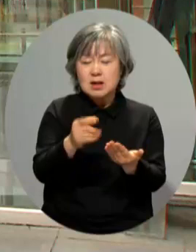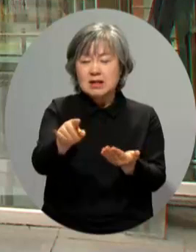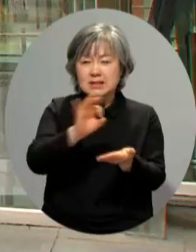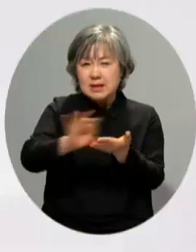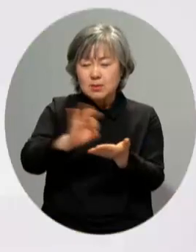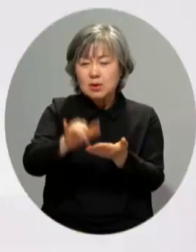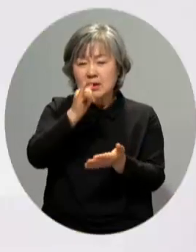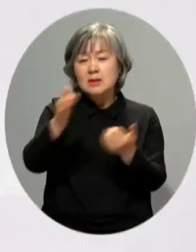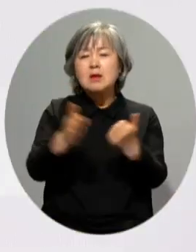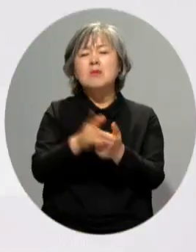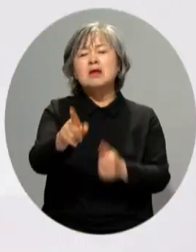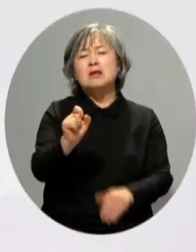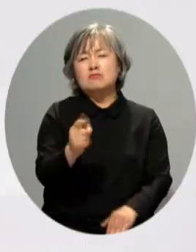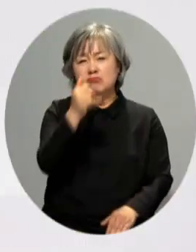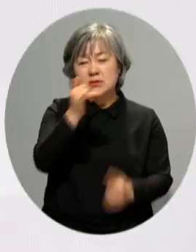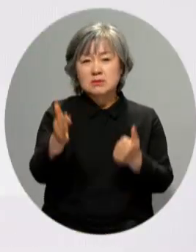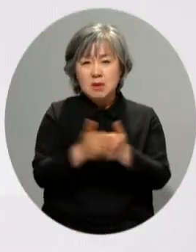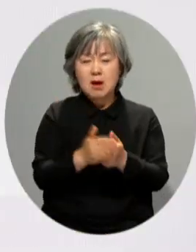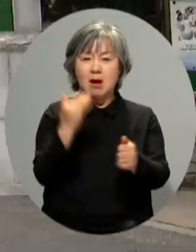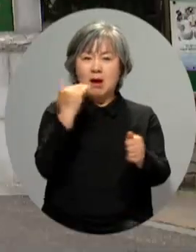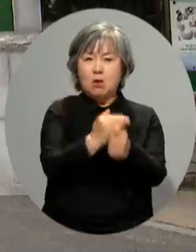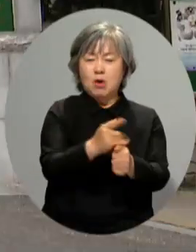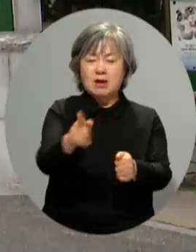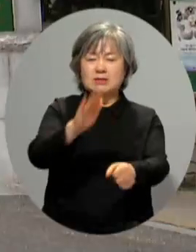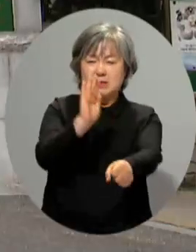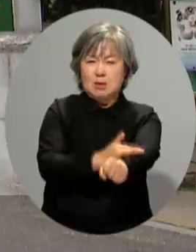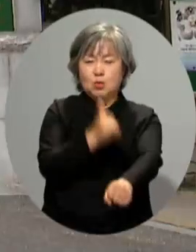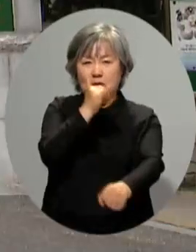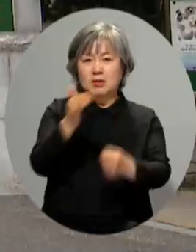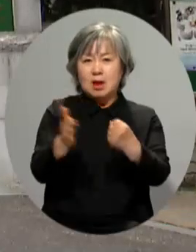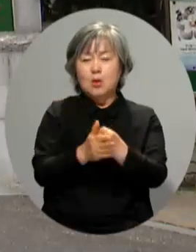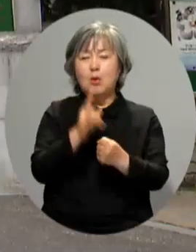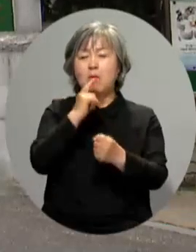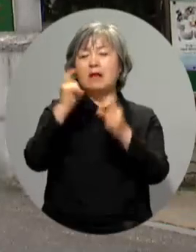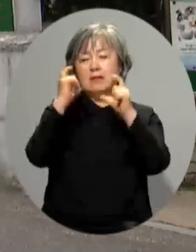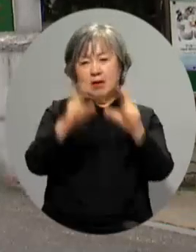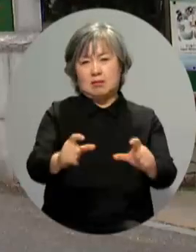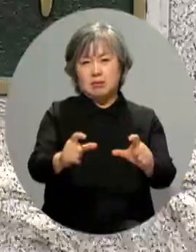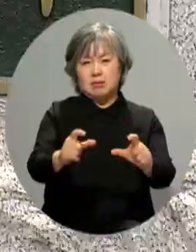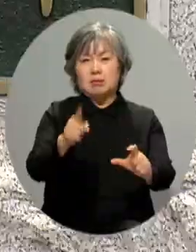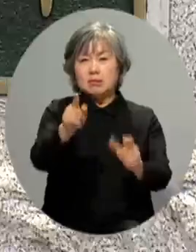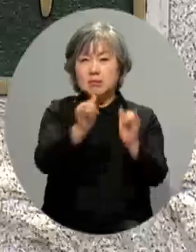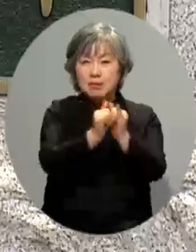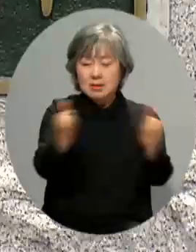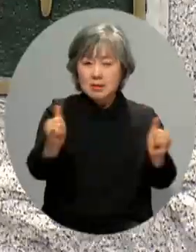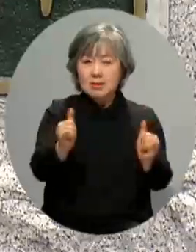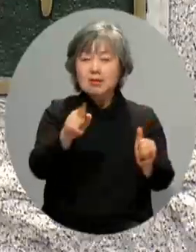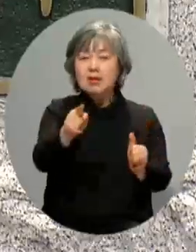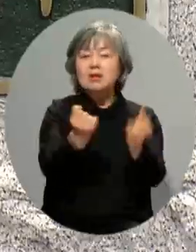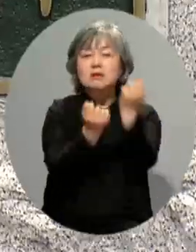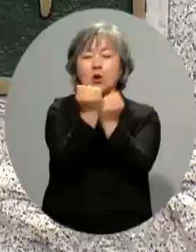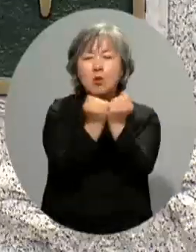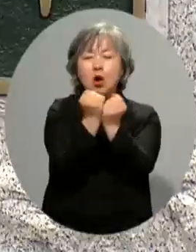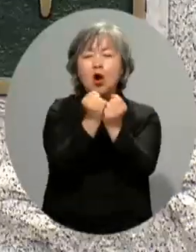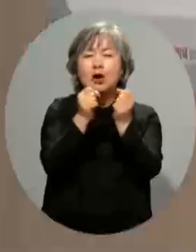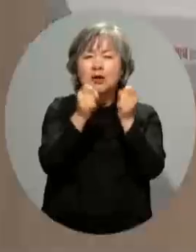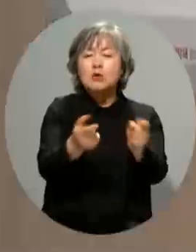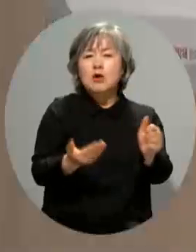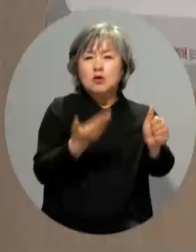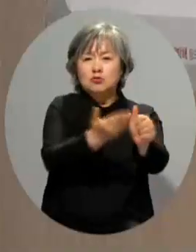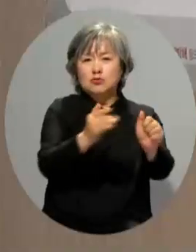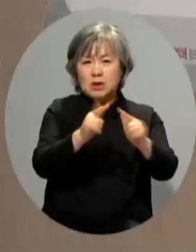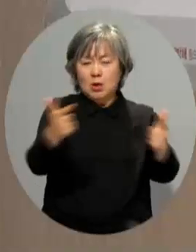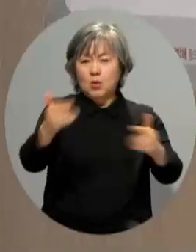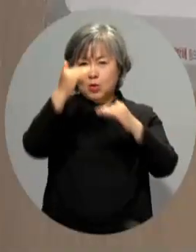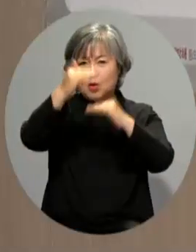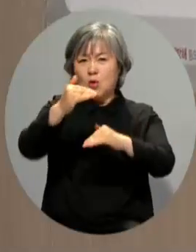이유였지만 노동당국은 당시 해고가 부당했다고 판단했습니다. 당사자에게 최소한의 소명 기회도 주지 않은